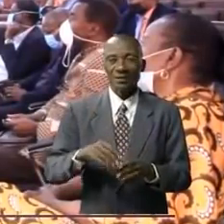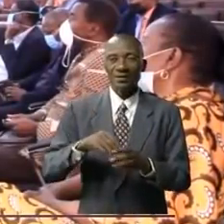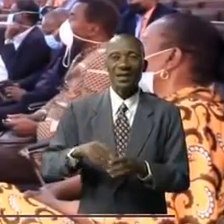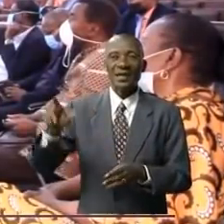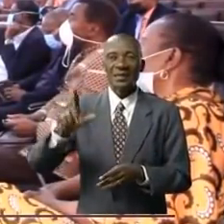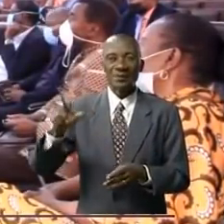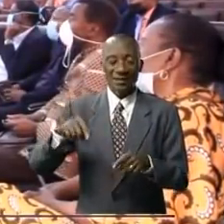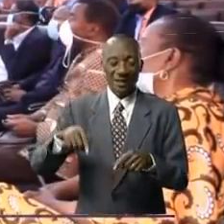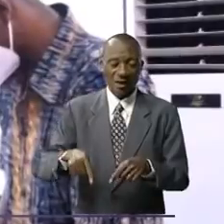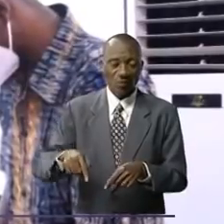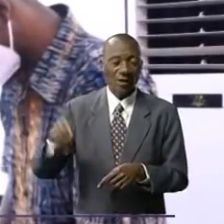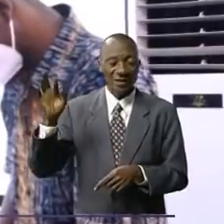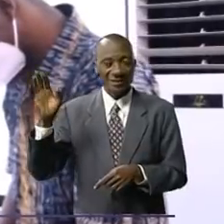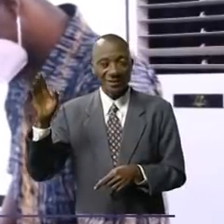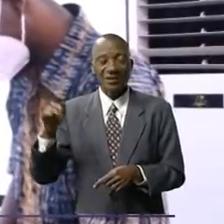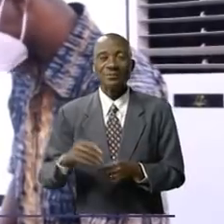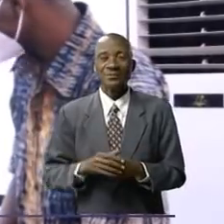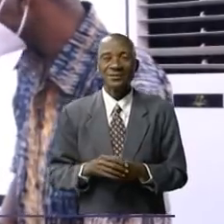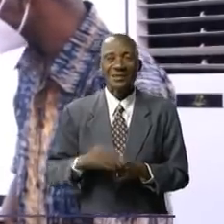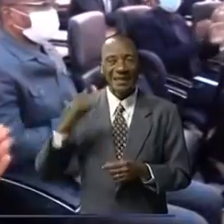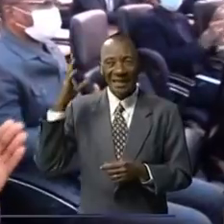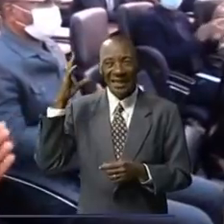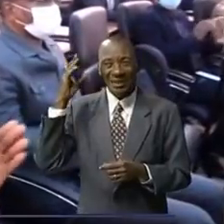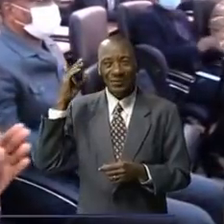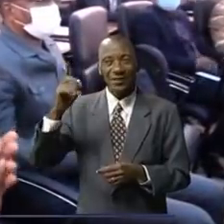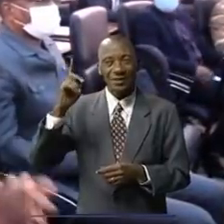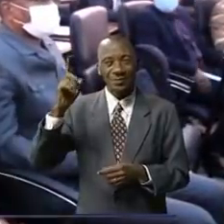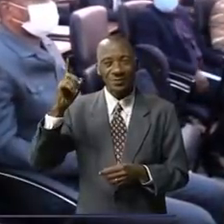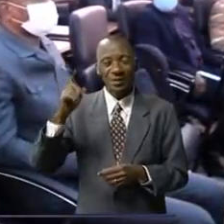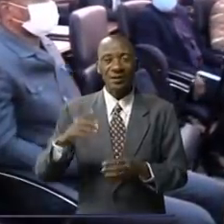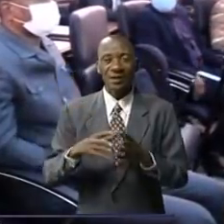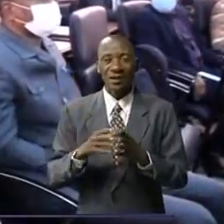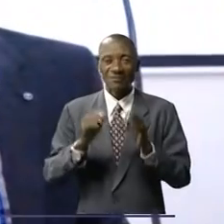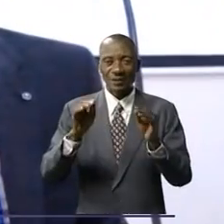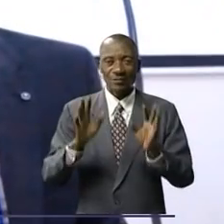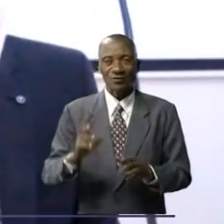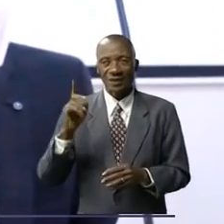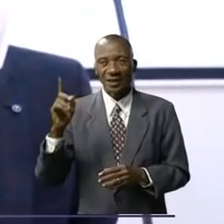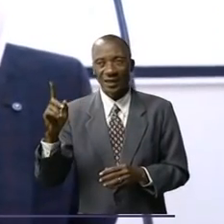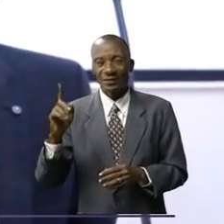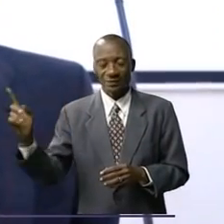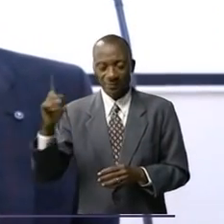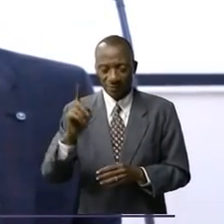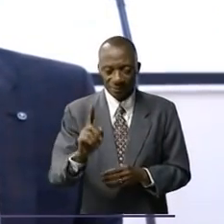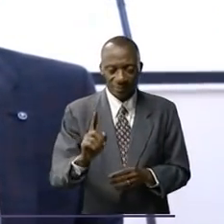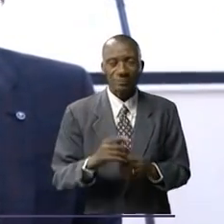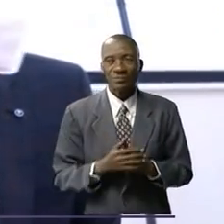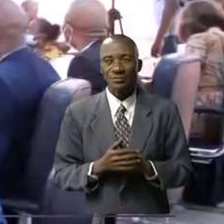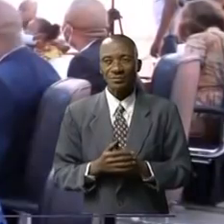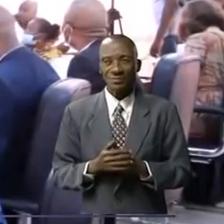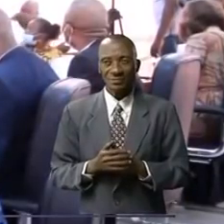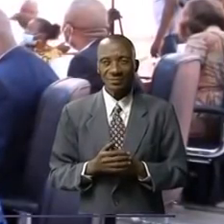première expérience a démarré devant les recteurs de l'UNIKIN, le professeur et médecin Jean-Marie Kayembe Toumba, le secrétaire